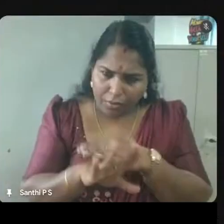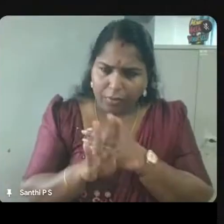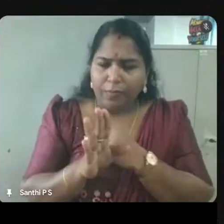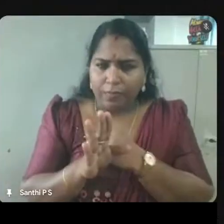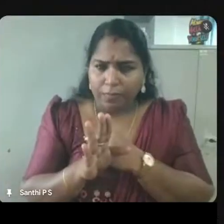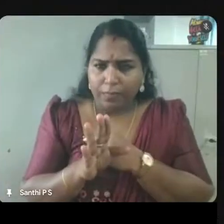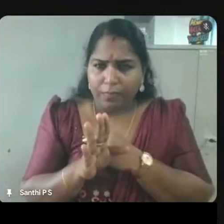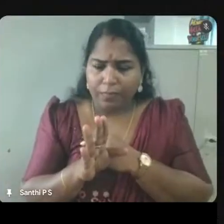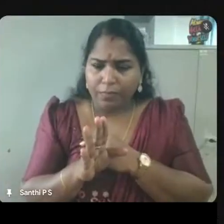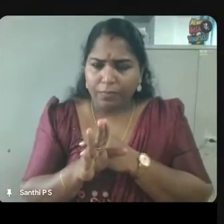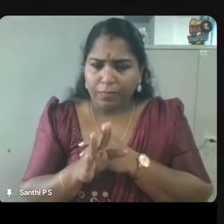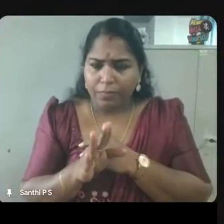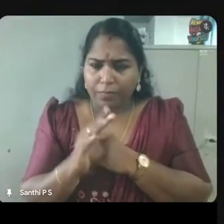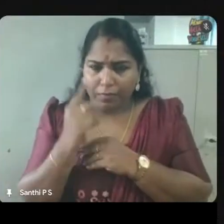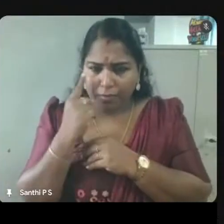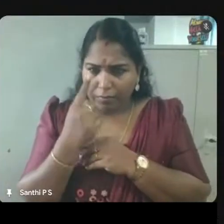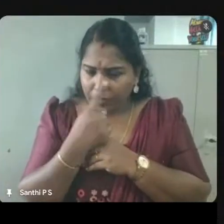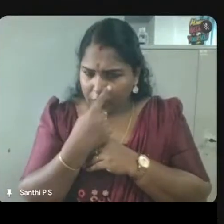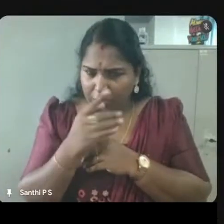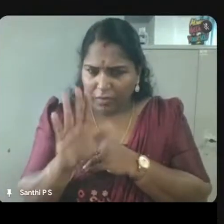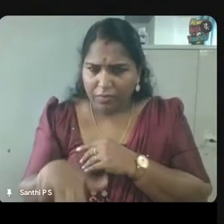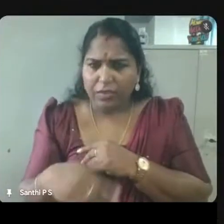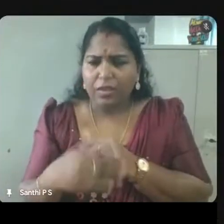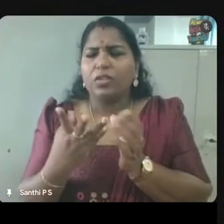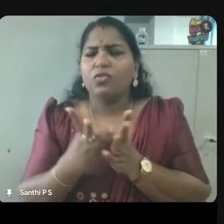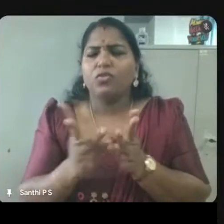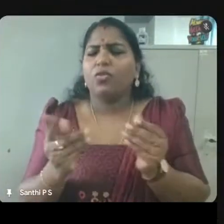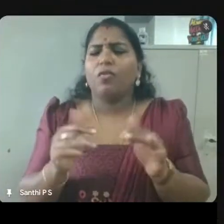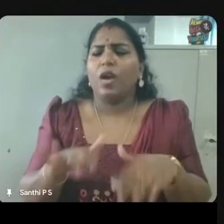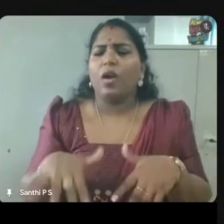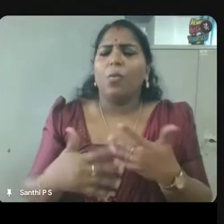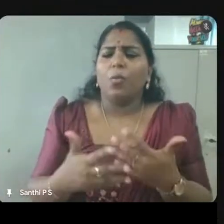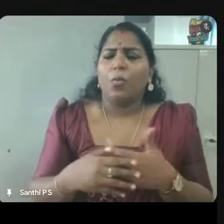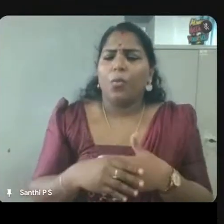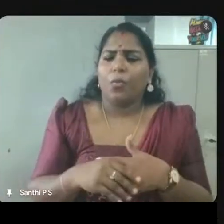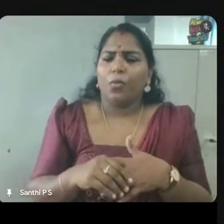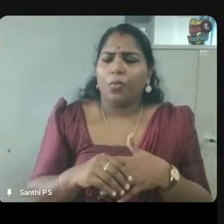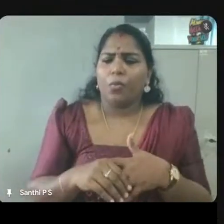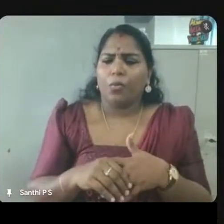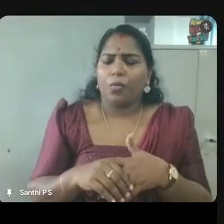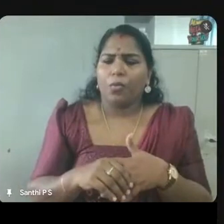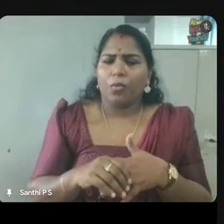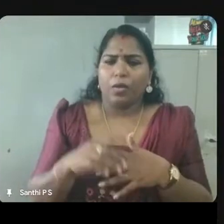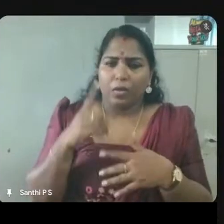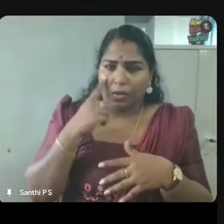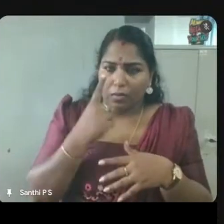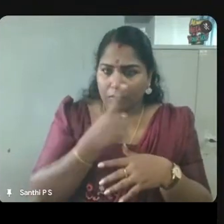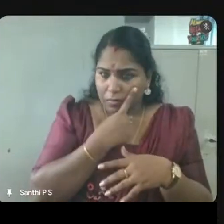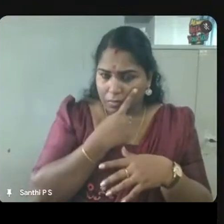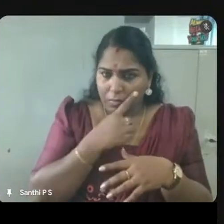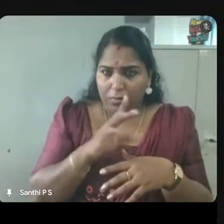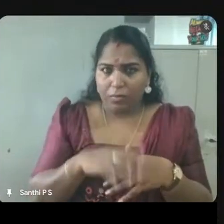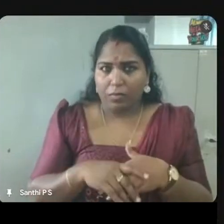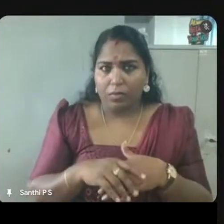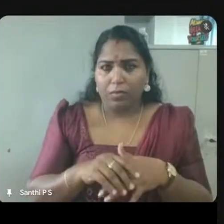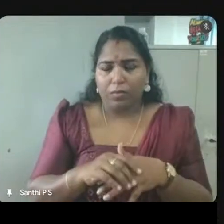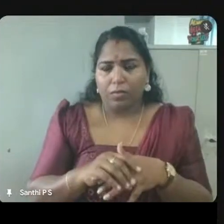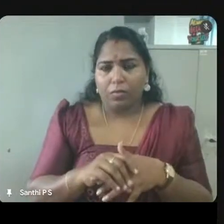അപ്പൊ അതിനെന്താണ് ട്രീറ്റ്മെന്റ് ഉള്ളത്? എനിക്ക് 2 കണ്ണിലും ഉണ്ട്. ഒരു കണ്ണില് വന്നിട്ട് ഒരാഴ്ച കഴിഞ്ഞ് അടുത്ത കണ്ണിൽ